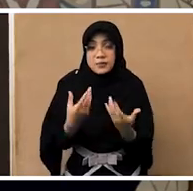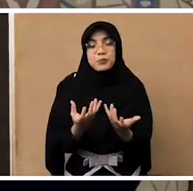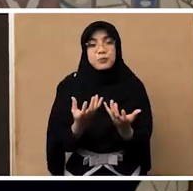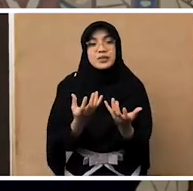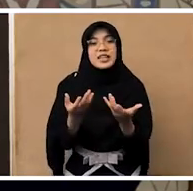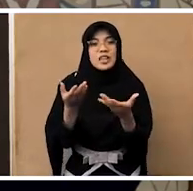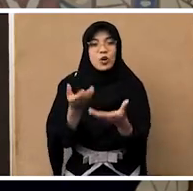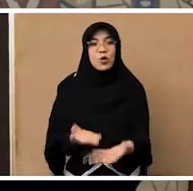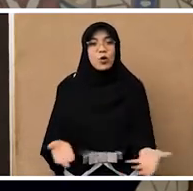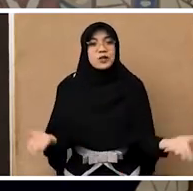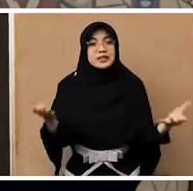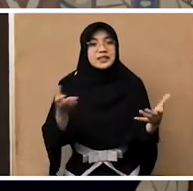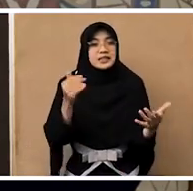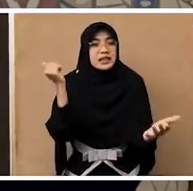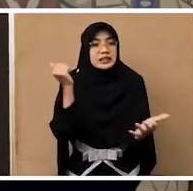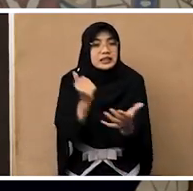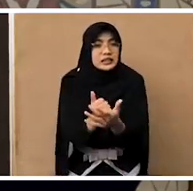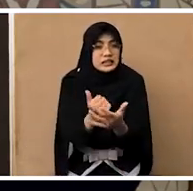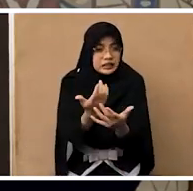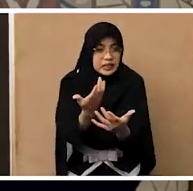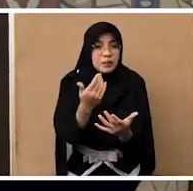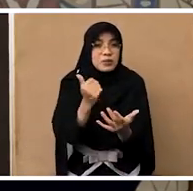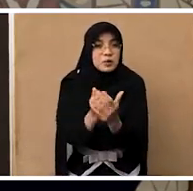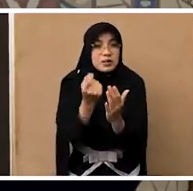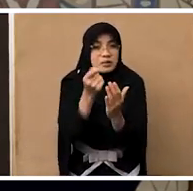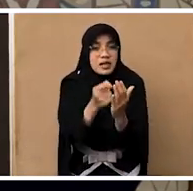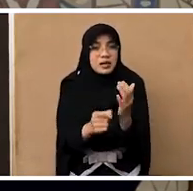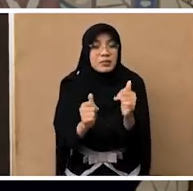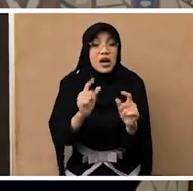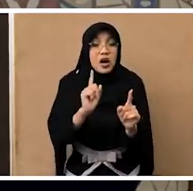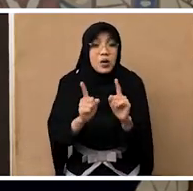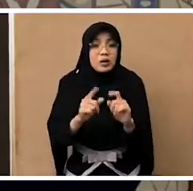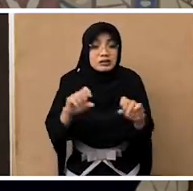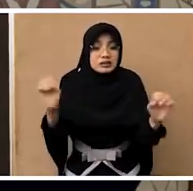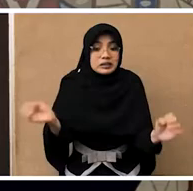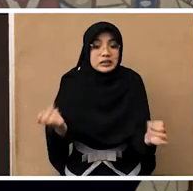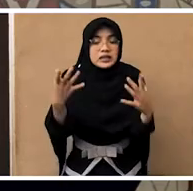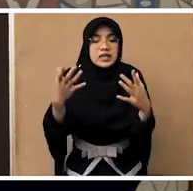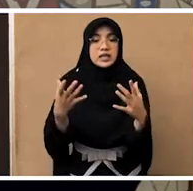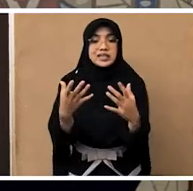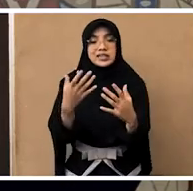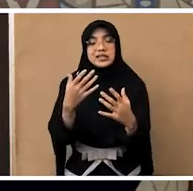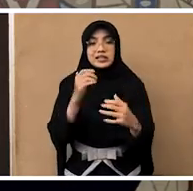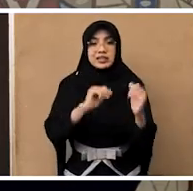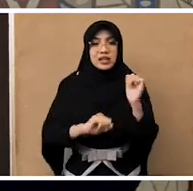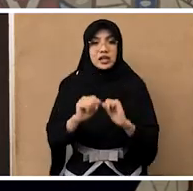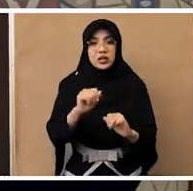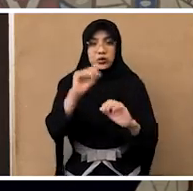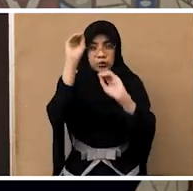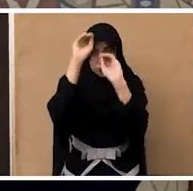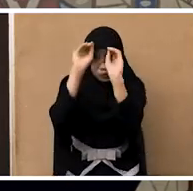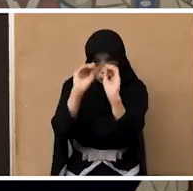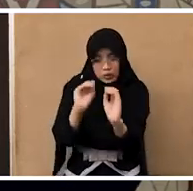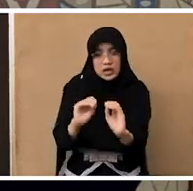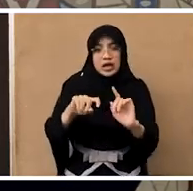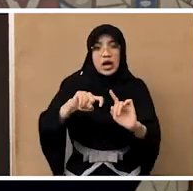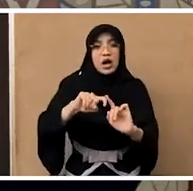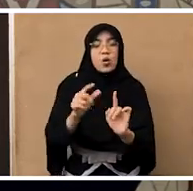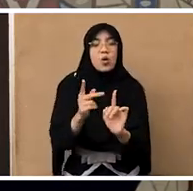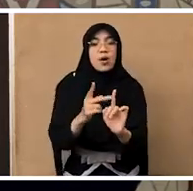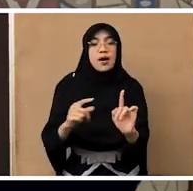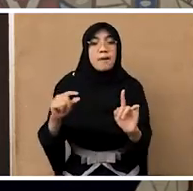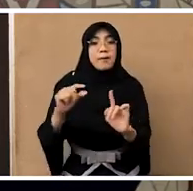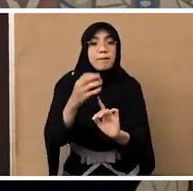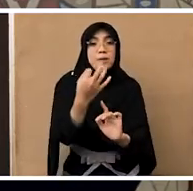apa kondisi real lagi yang bisa menilai sehingga ketika ada tindakan dari sebuah tindak pidana yang dirumuskan dalam KUHP baru nanti